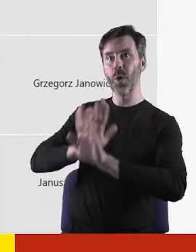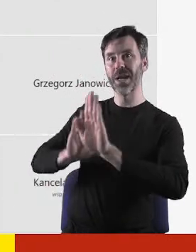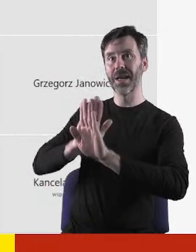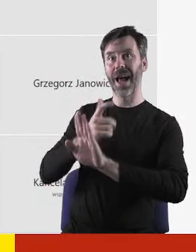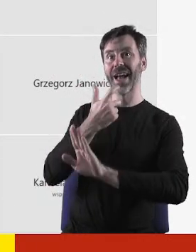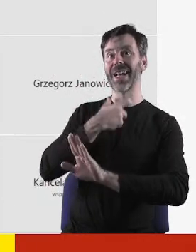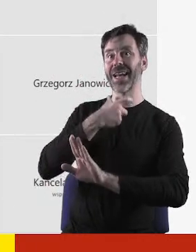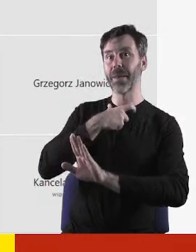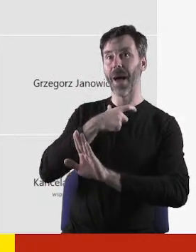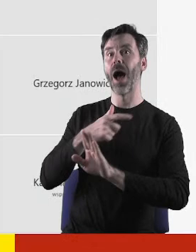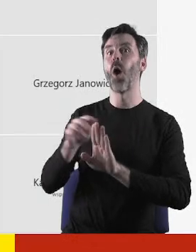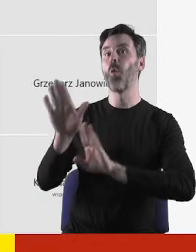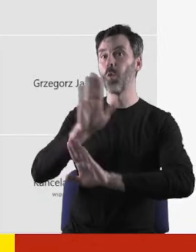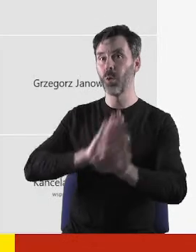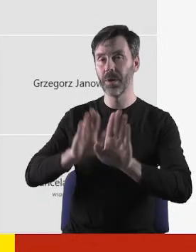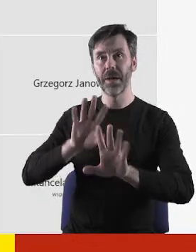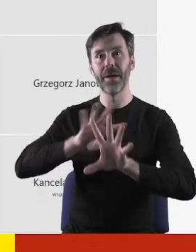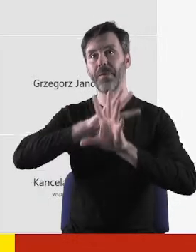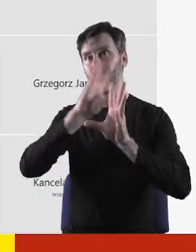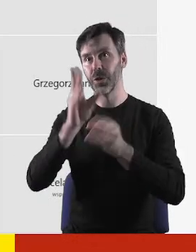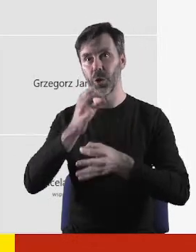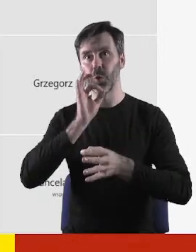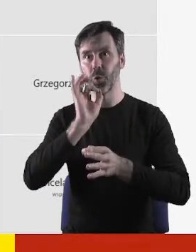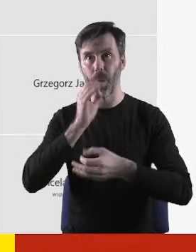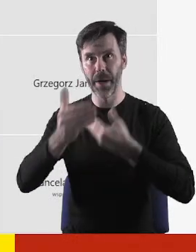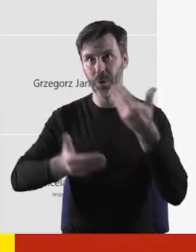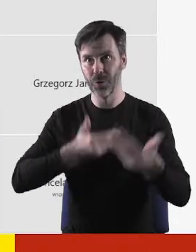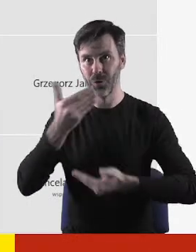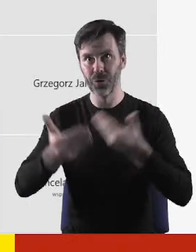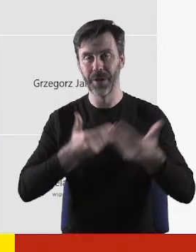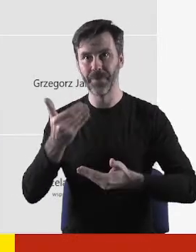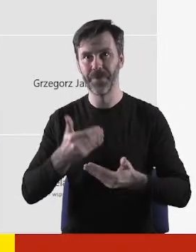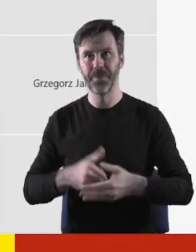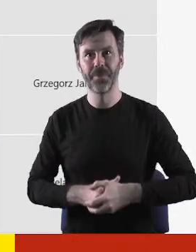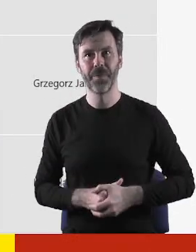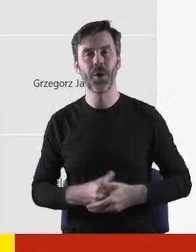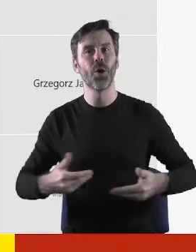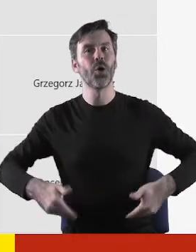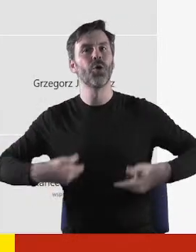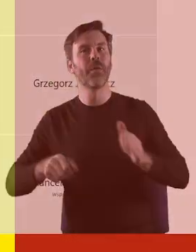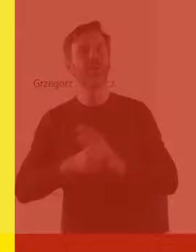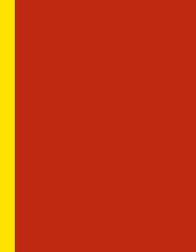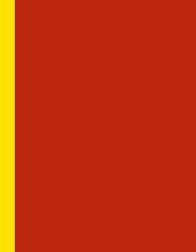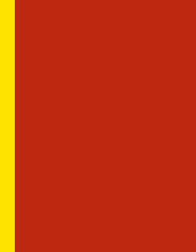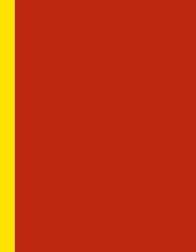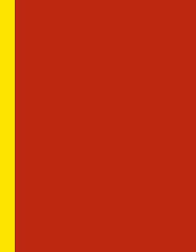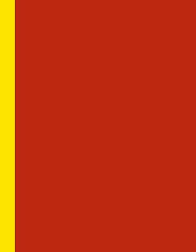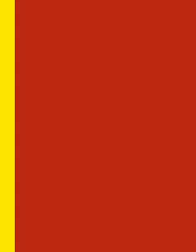sezon grypowy. Wszystkiego dobrego wszystkim Państwu Radnym. Zdrowia, do zobaczenia na kolejnej sesji.